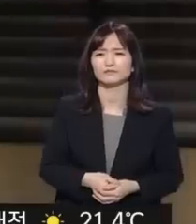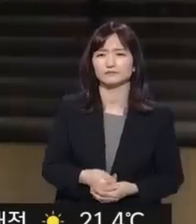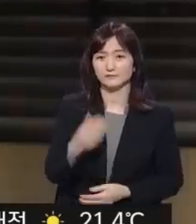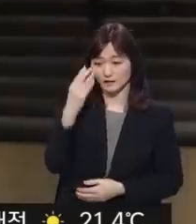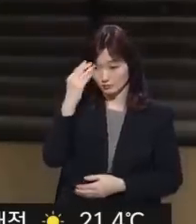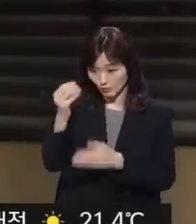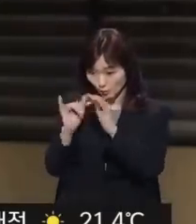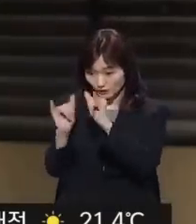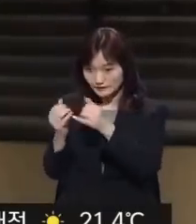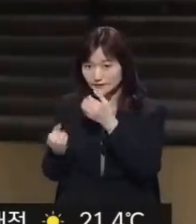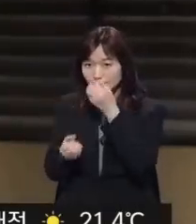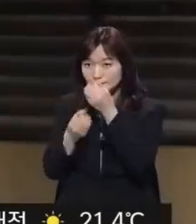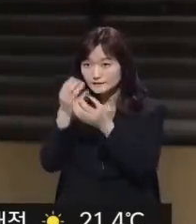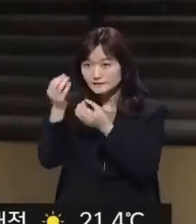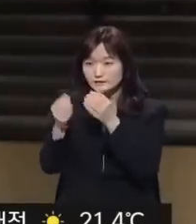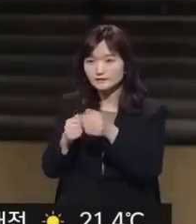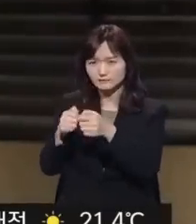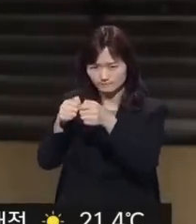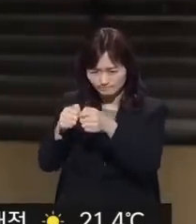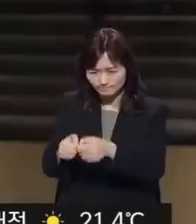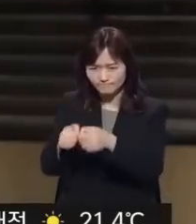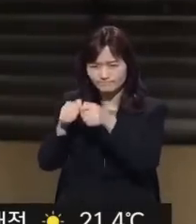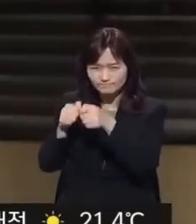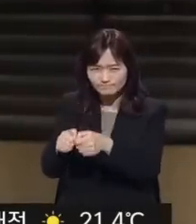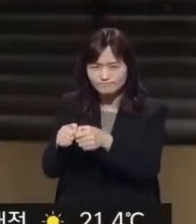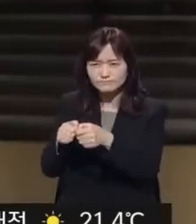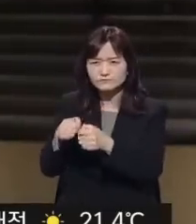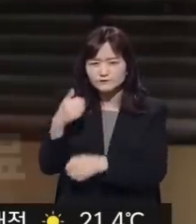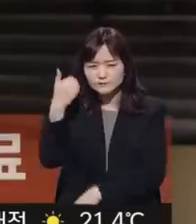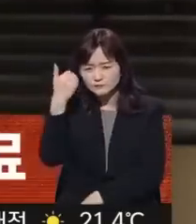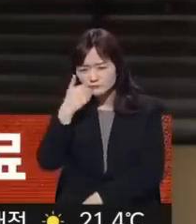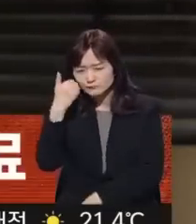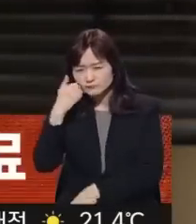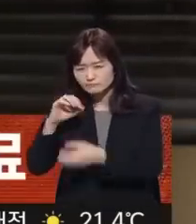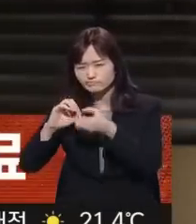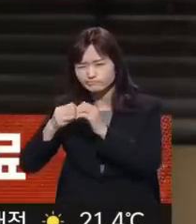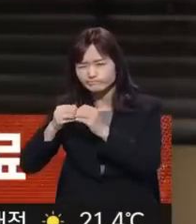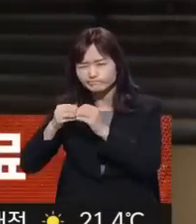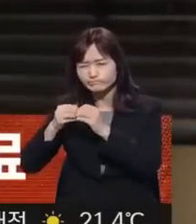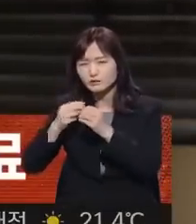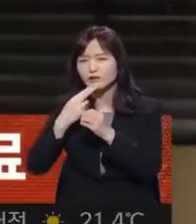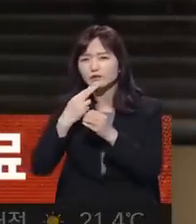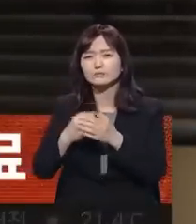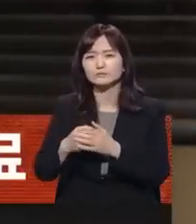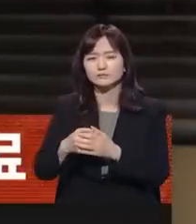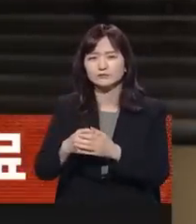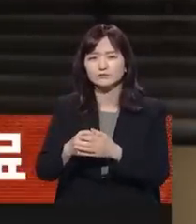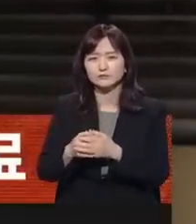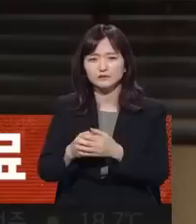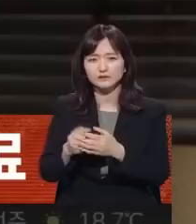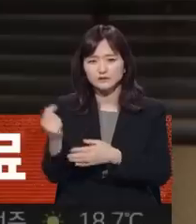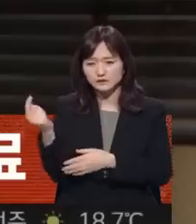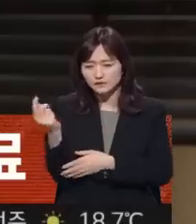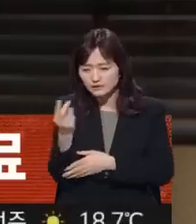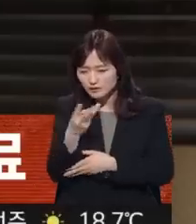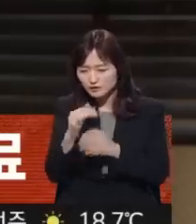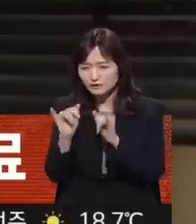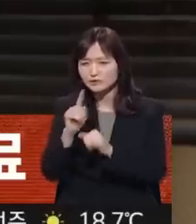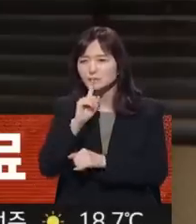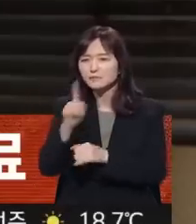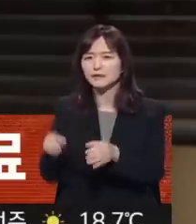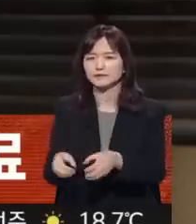진술이 아주 구체적이고 그것이 누가 지어낼 수 없는 상황이고 여러 사람이 진술이 중복돼